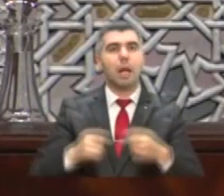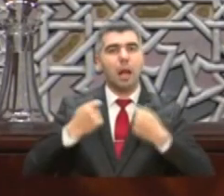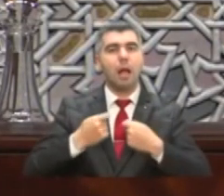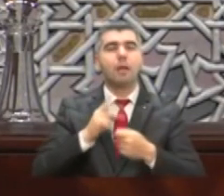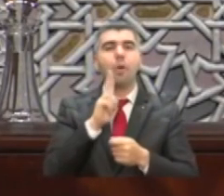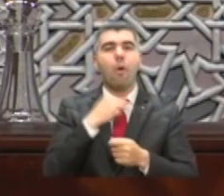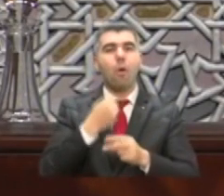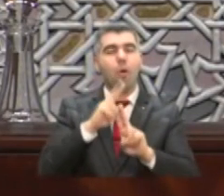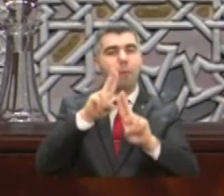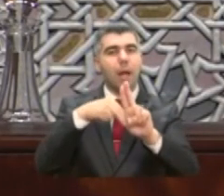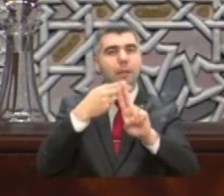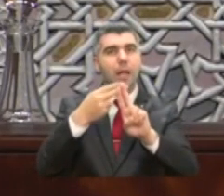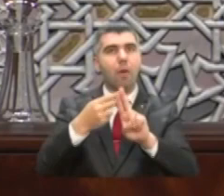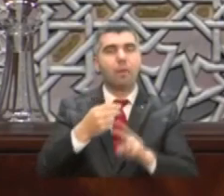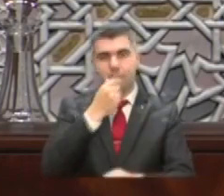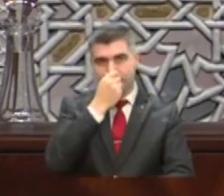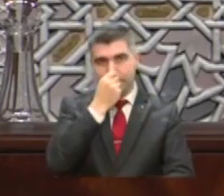للسيد رئيس الحكومة.